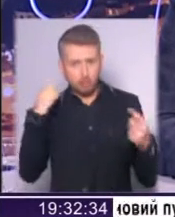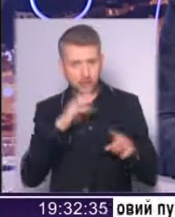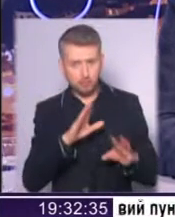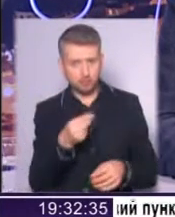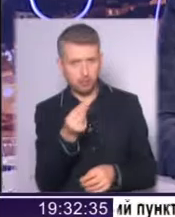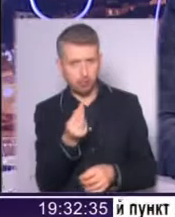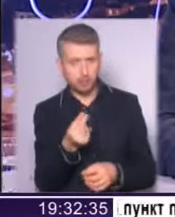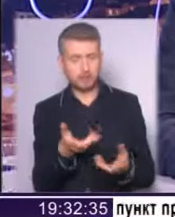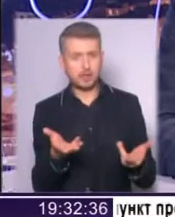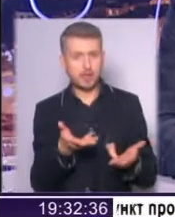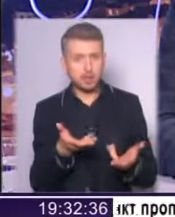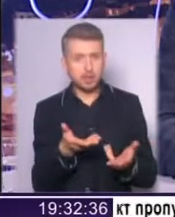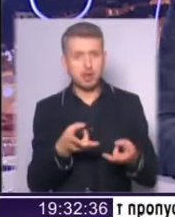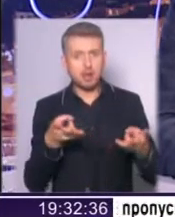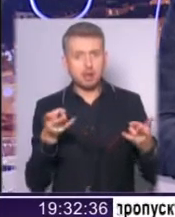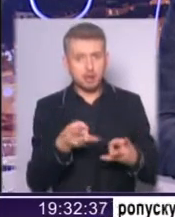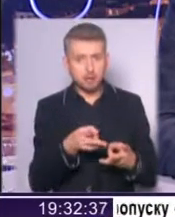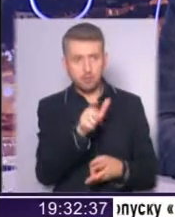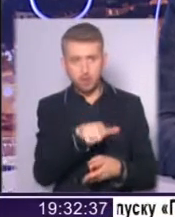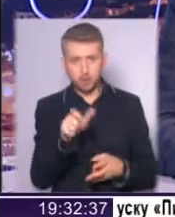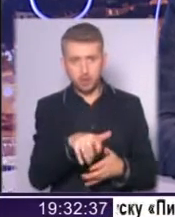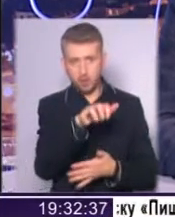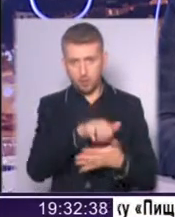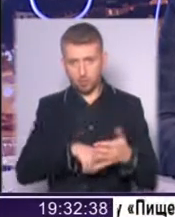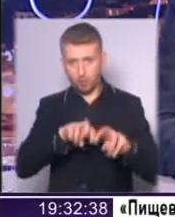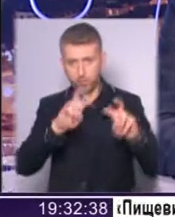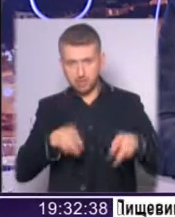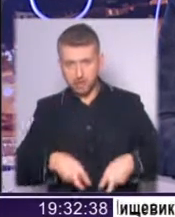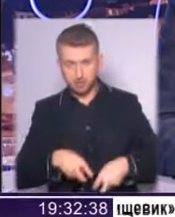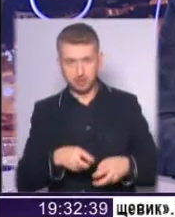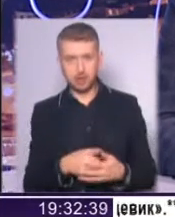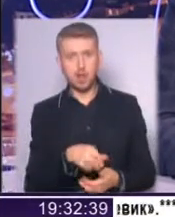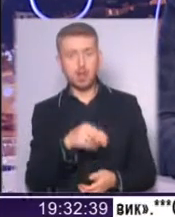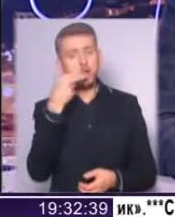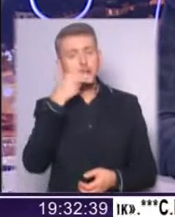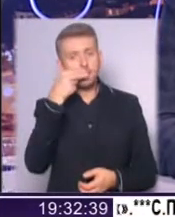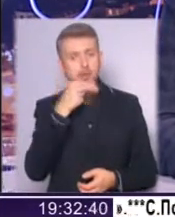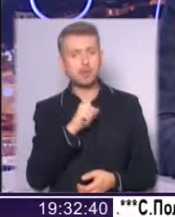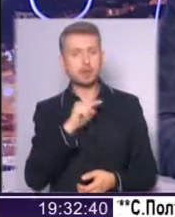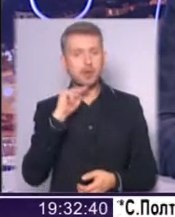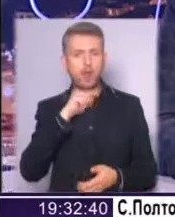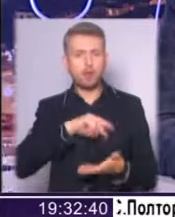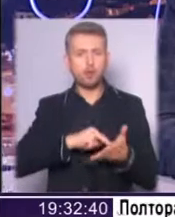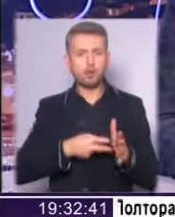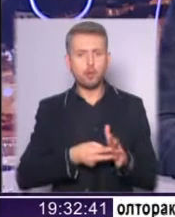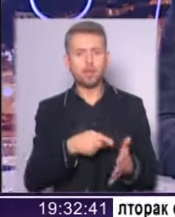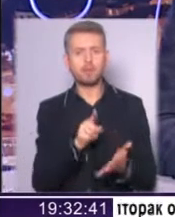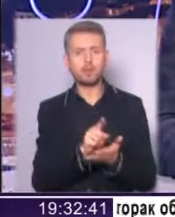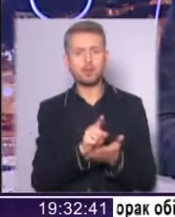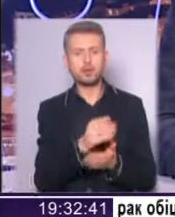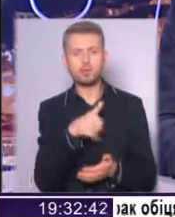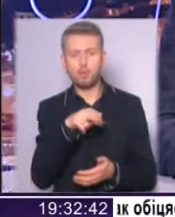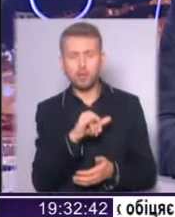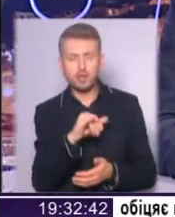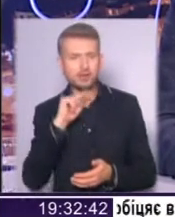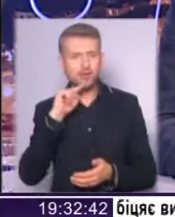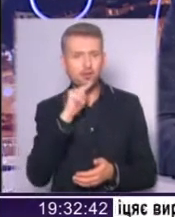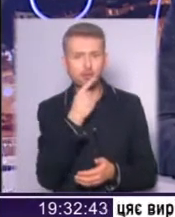це цинізм. По-друге, там сума ця, вона дуже дрібна, по-моєму, близько від мільярда, до